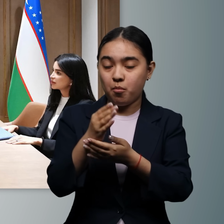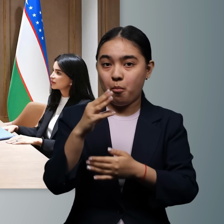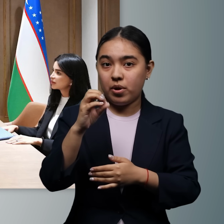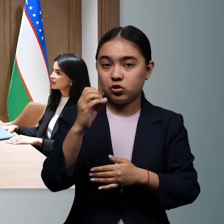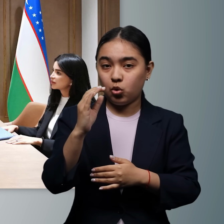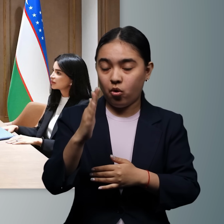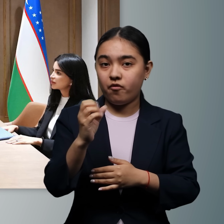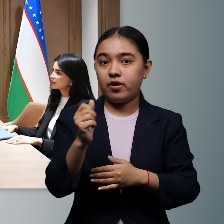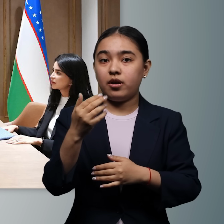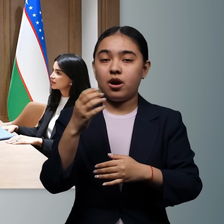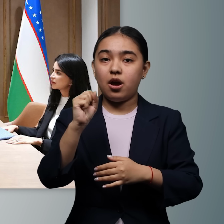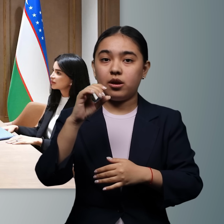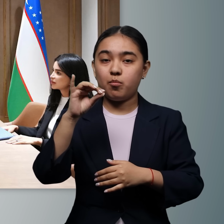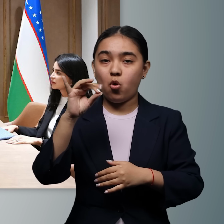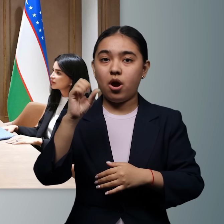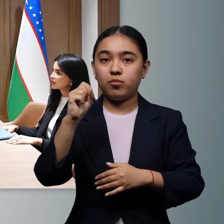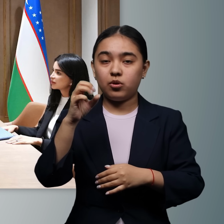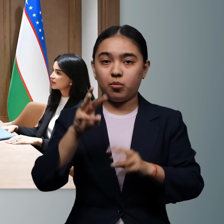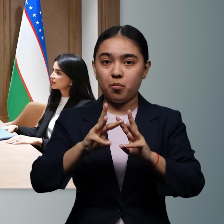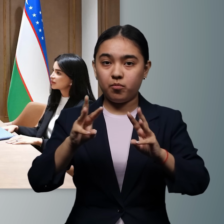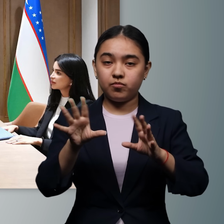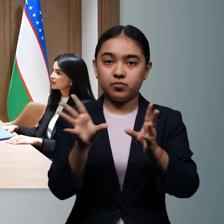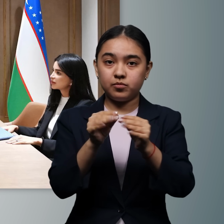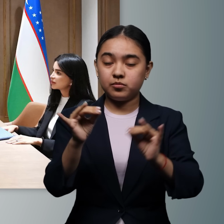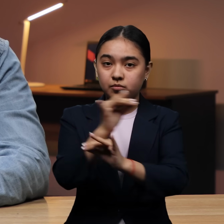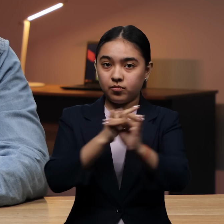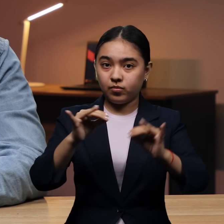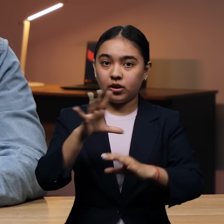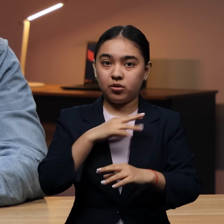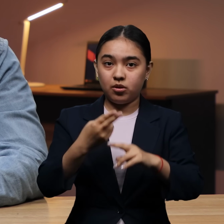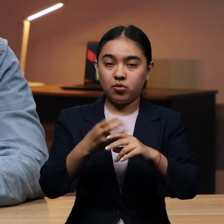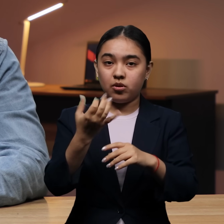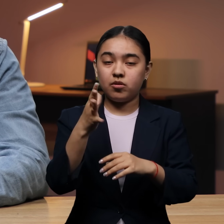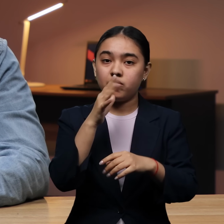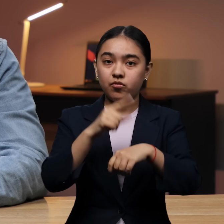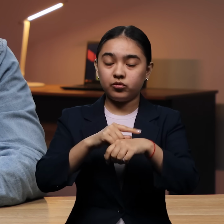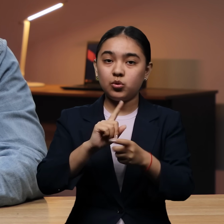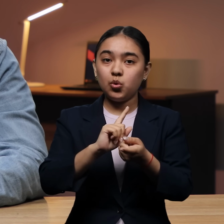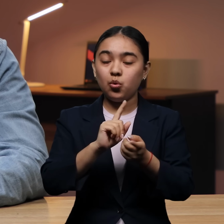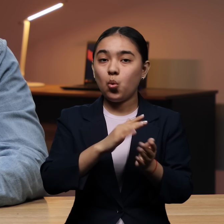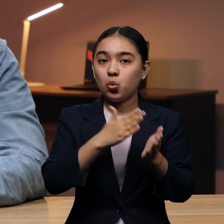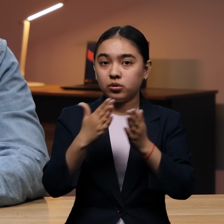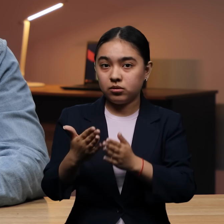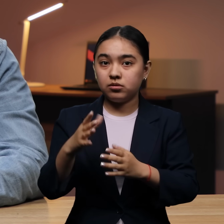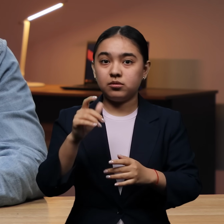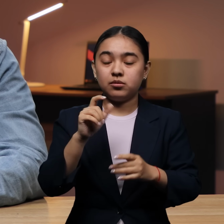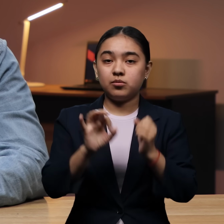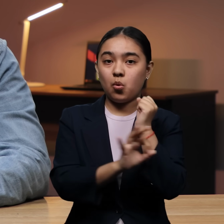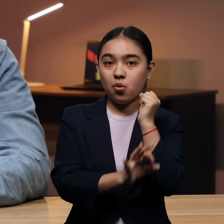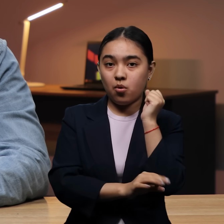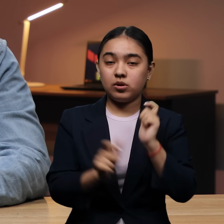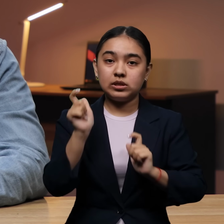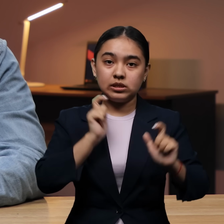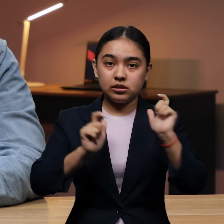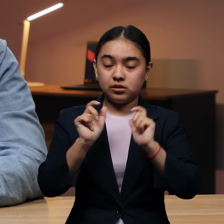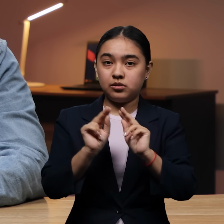masalani Oliy ta'lim vaziri Ibrohim Abdurahmonov bilan muhokama qildi. Bu uchrashuvdan sanoqli soatlar o'tib, vazirlik Qo'qon